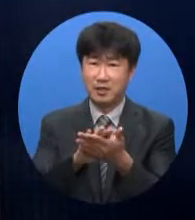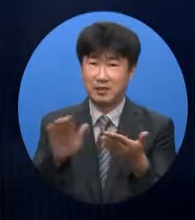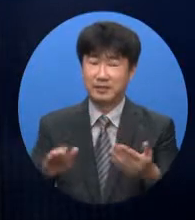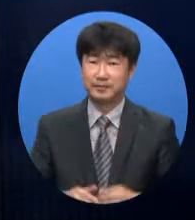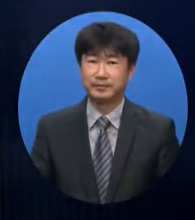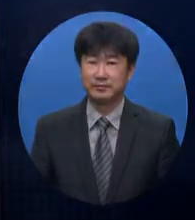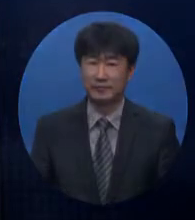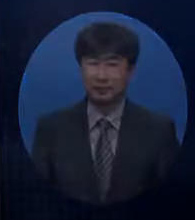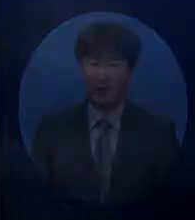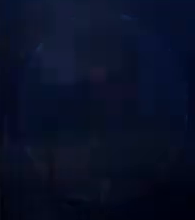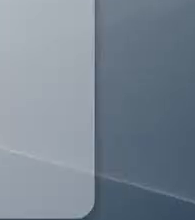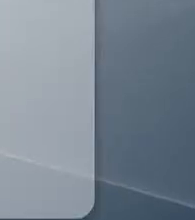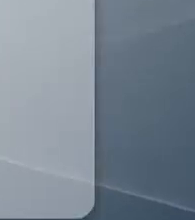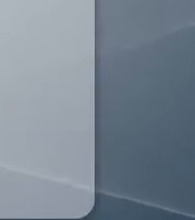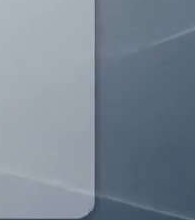이어서 알림마당입니다.